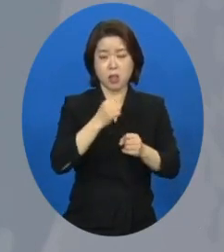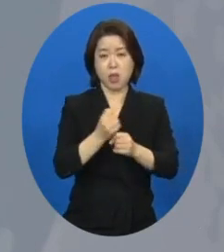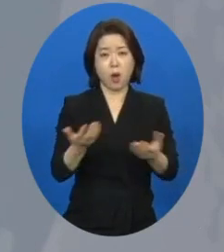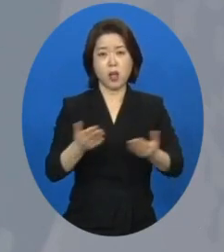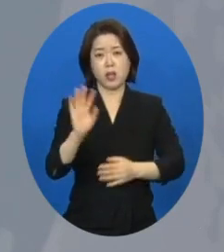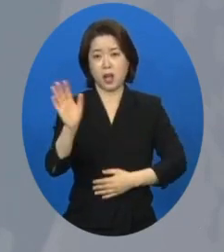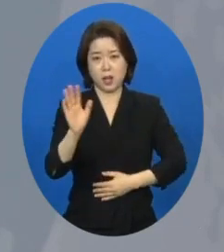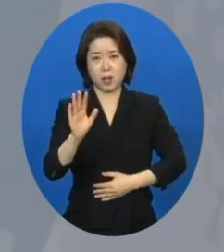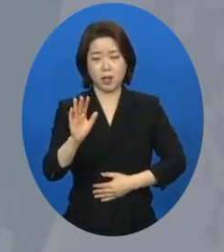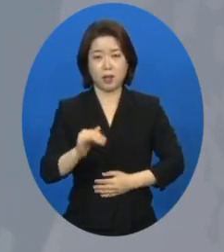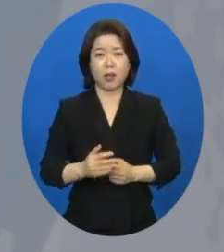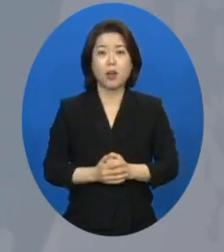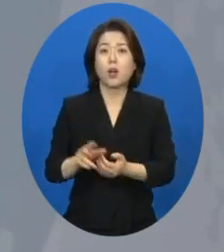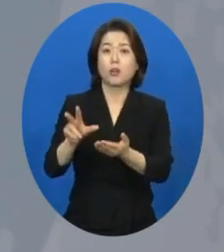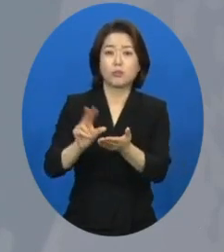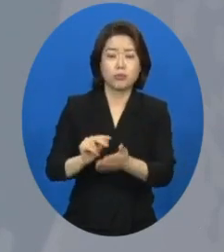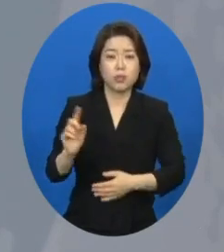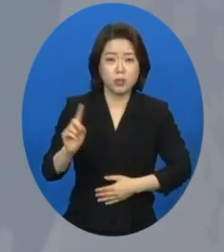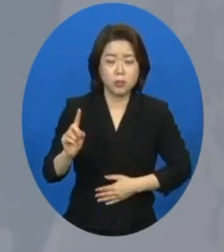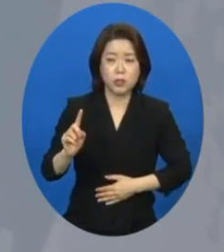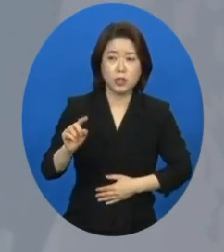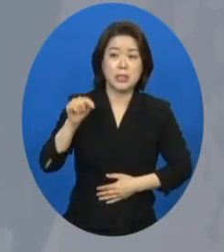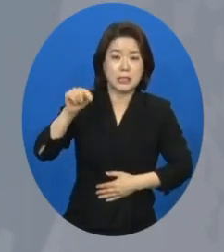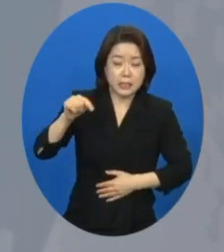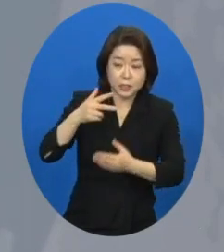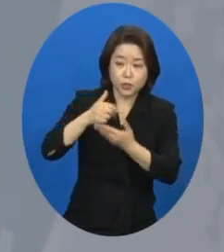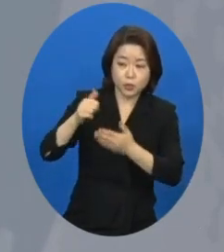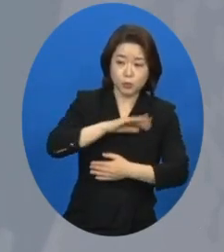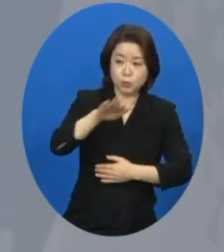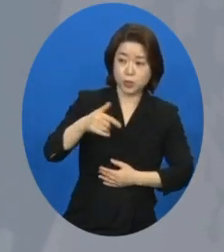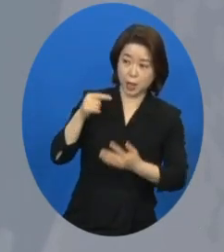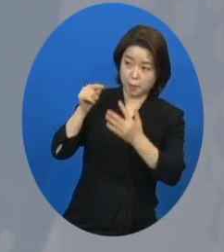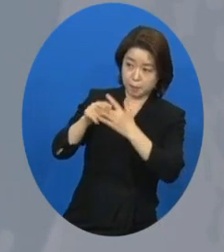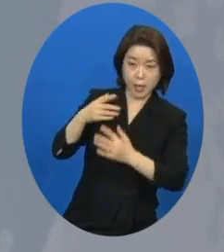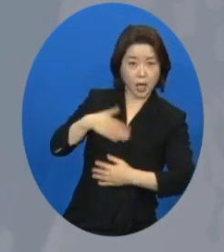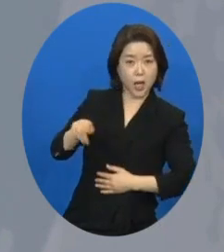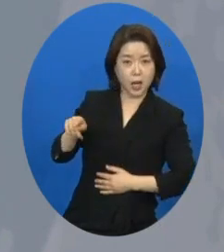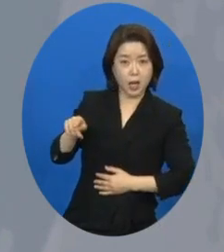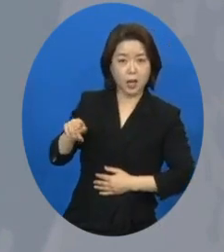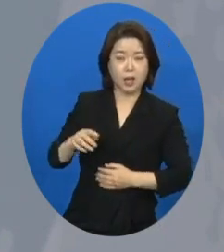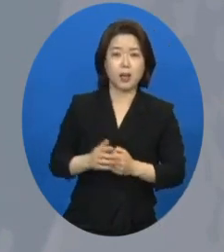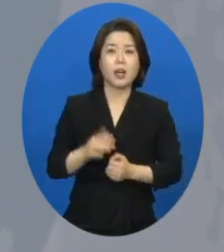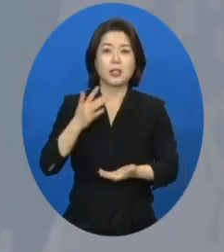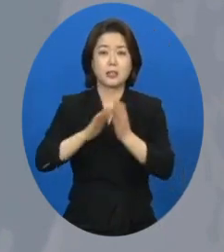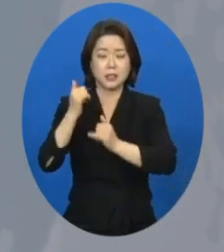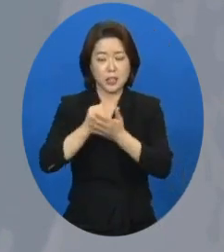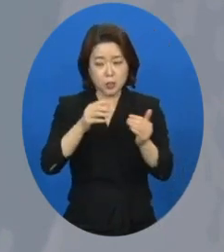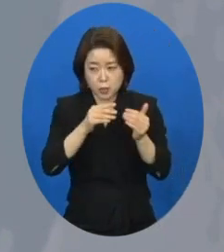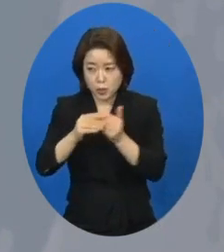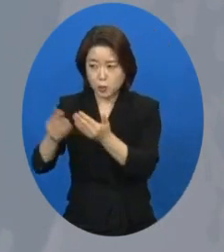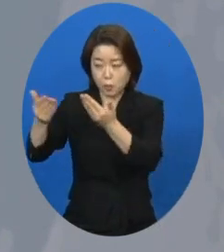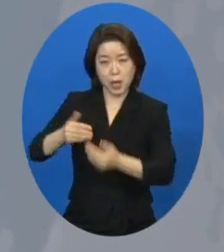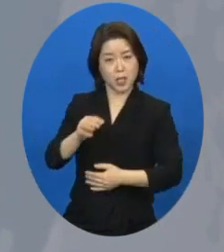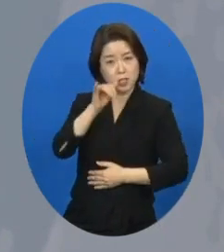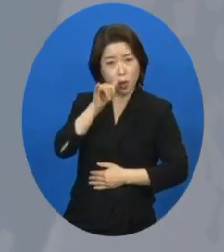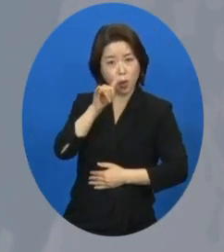없으세요. 문제는 우리가 그 주님을 아느냐 하는 겁니다. 그 예수님의 인도함을 받느냐 하는